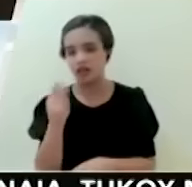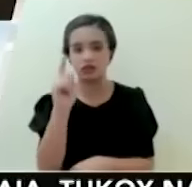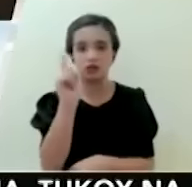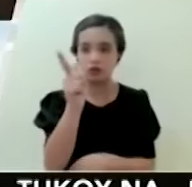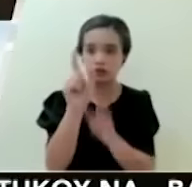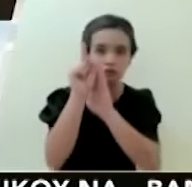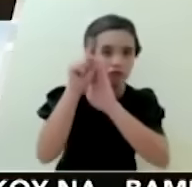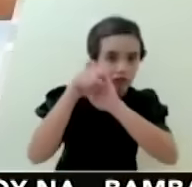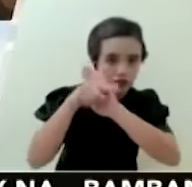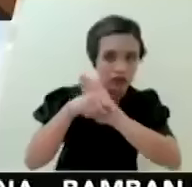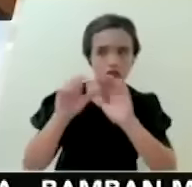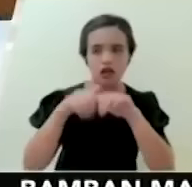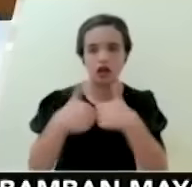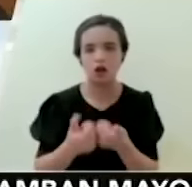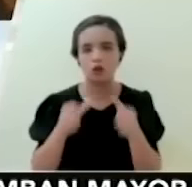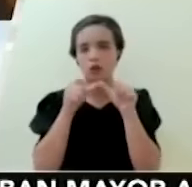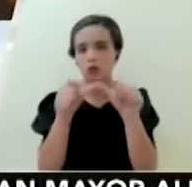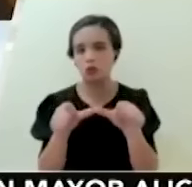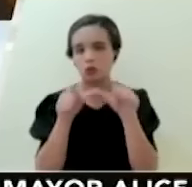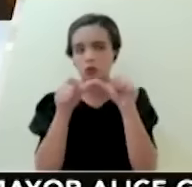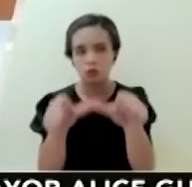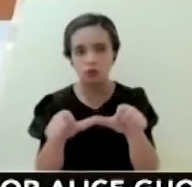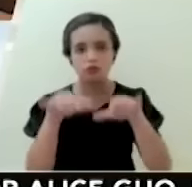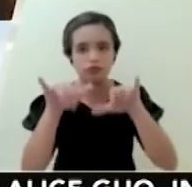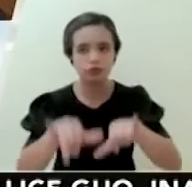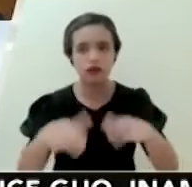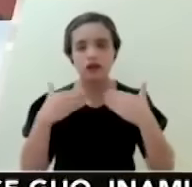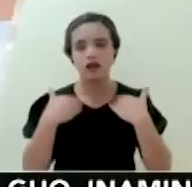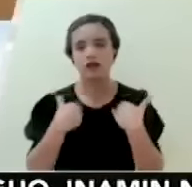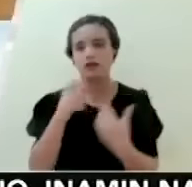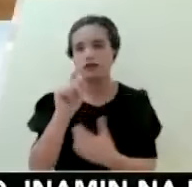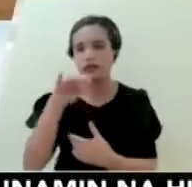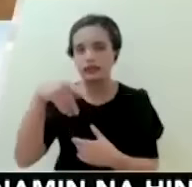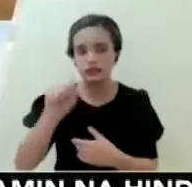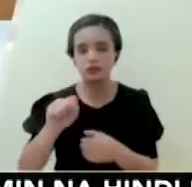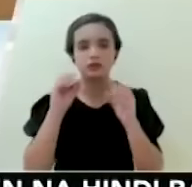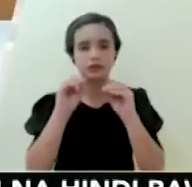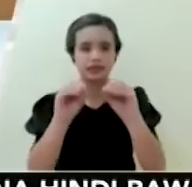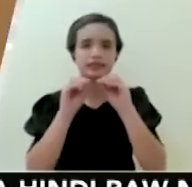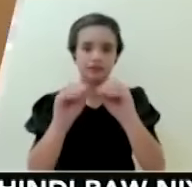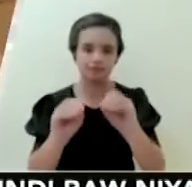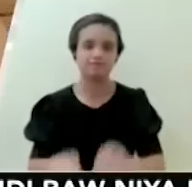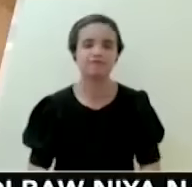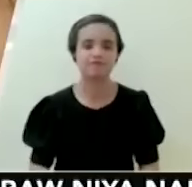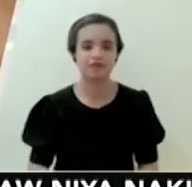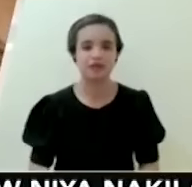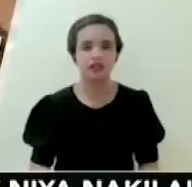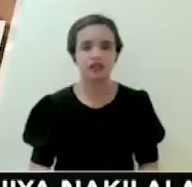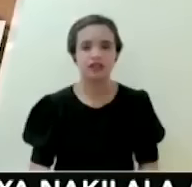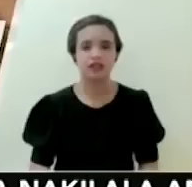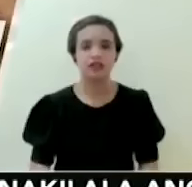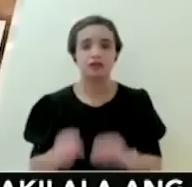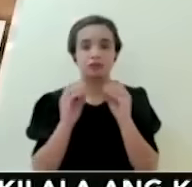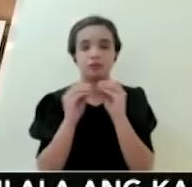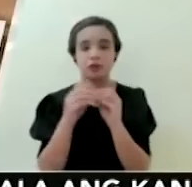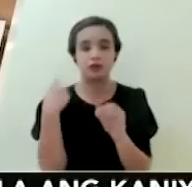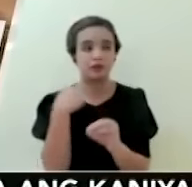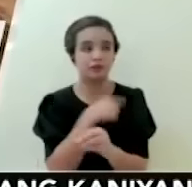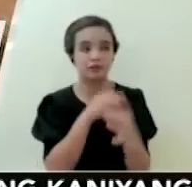siya masusustain and then yung technique, lahat na ituturo siya. Nag-strengthen yung relationship namin and